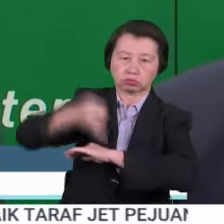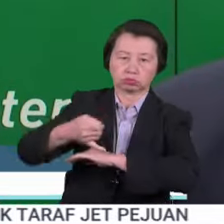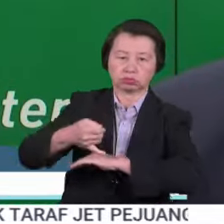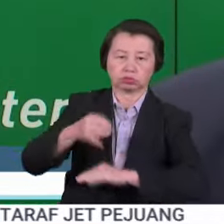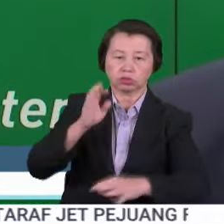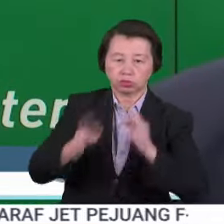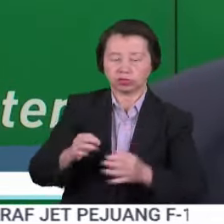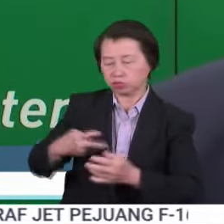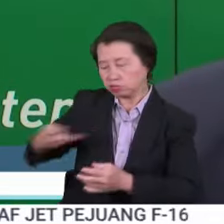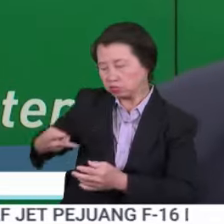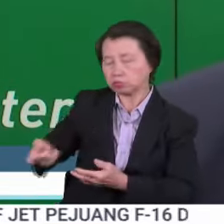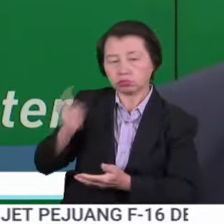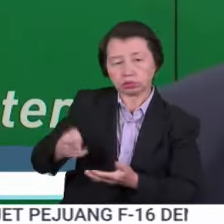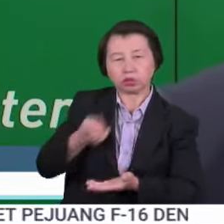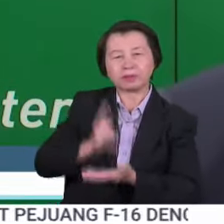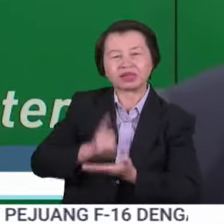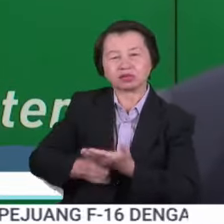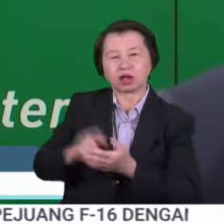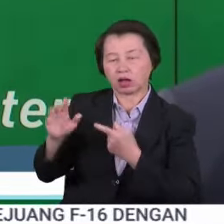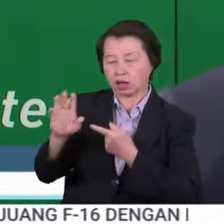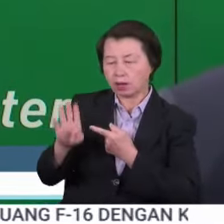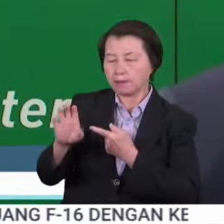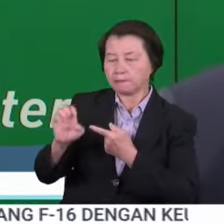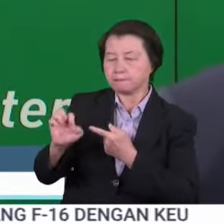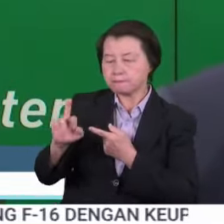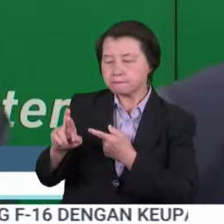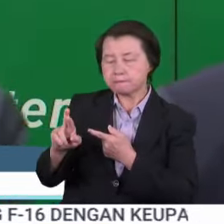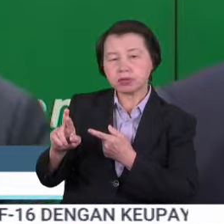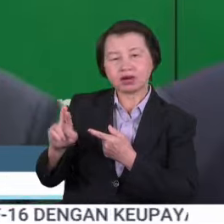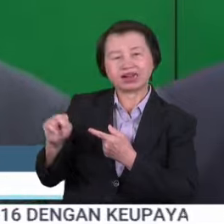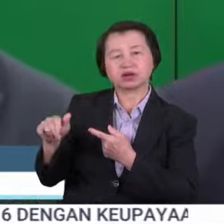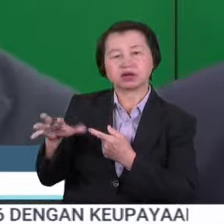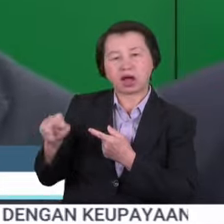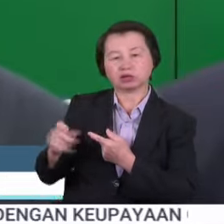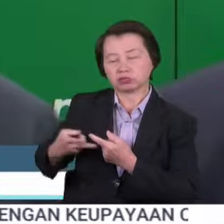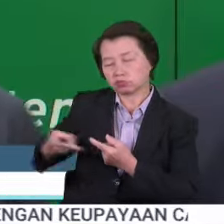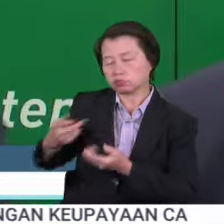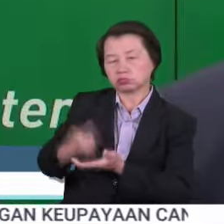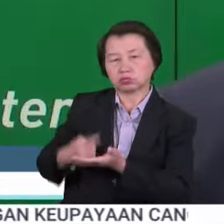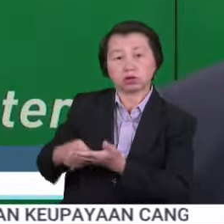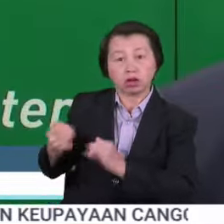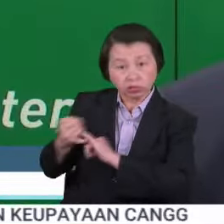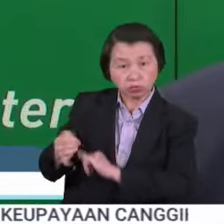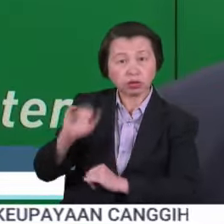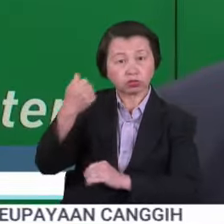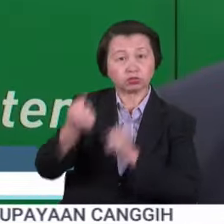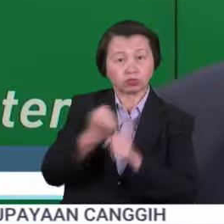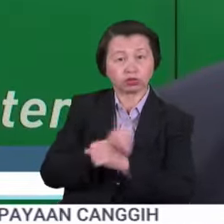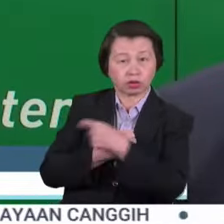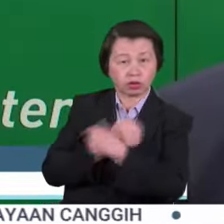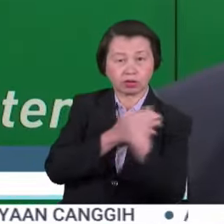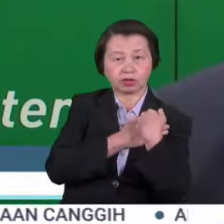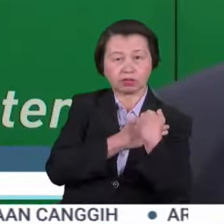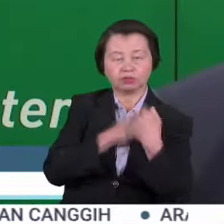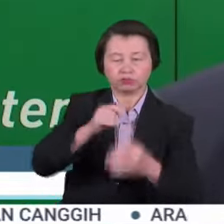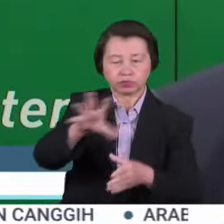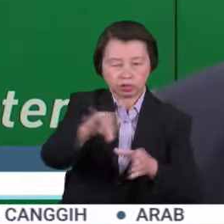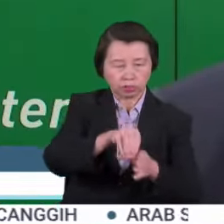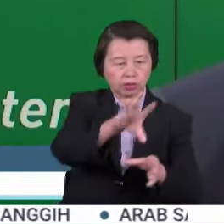mestilah melalui perbincangan yang perlu melibatkan Kementerian Ekonomi,